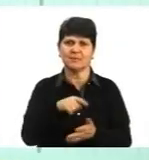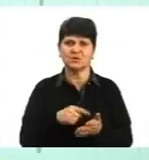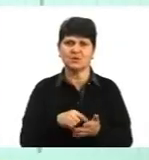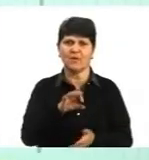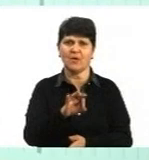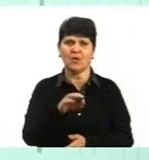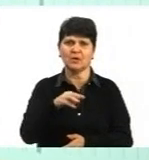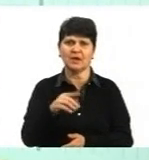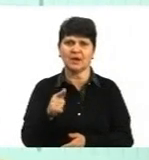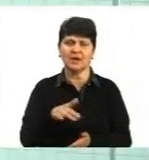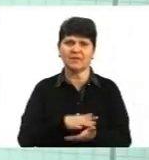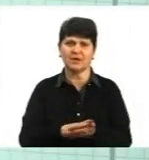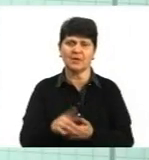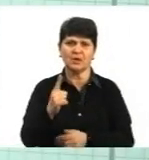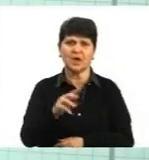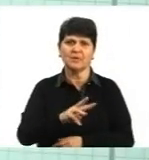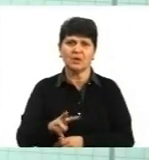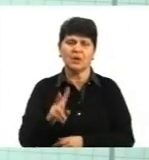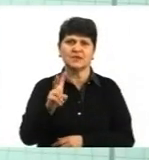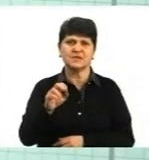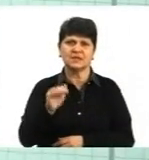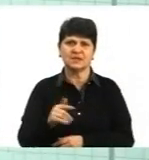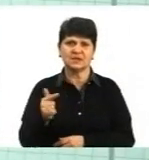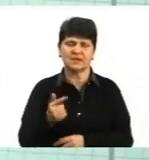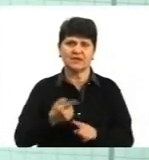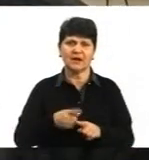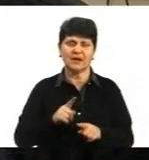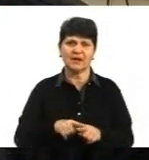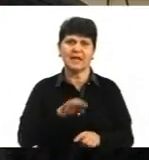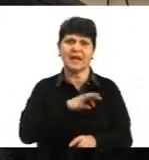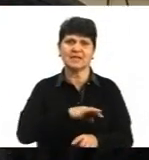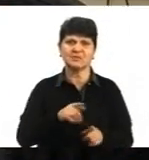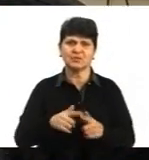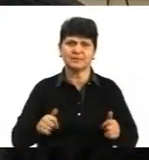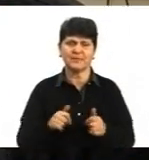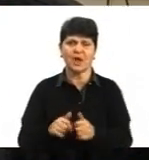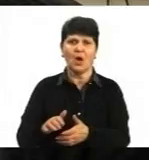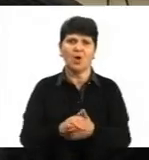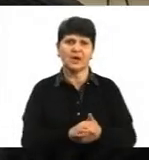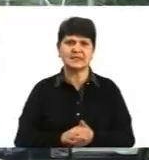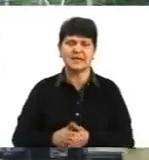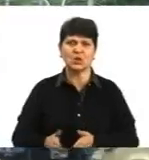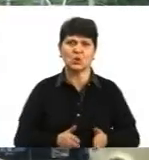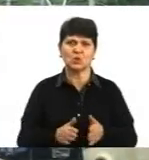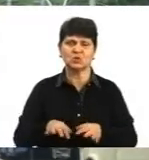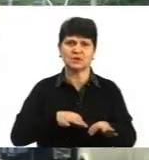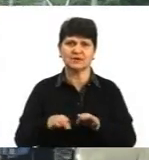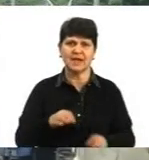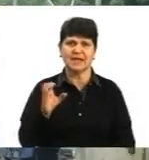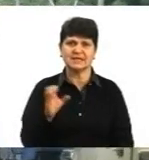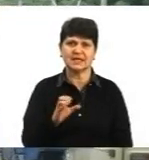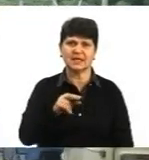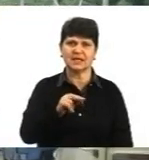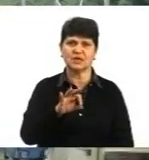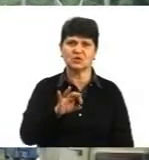1 200 000 гривень. За словами очільника Вінницької спеціалізованої монтажно-експлуатаційної дільниці з організації дорожнього руху Сергія Чернова, до кінця цього року